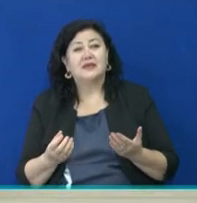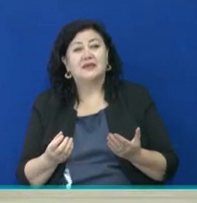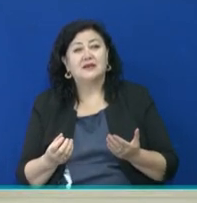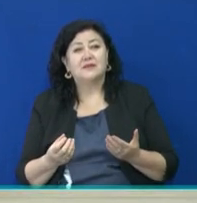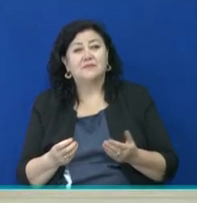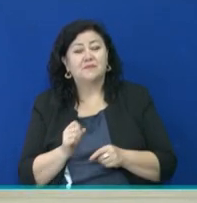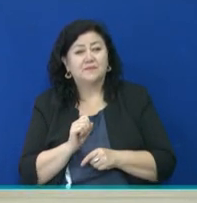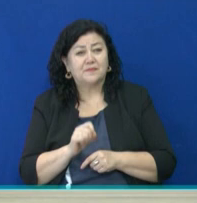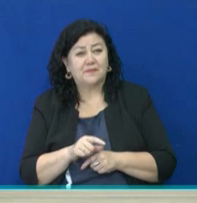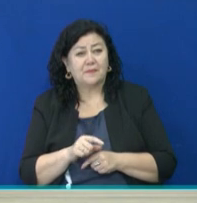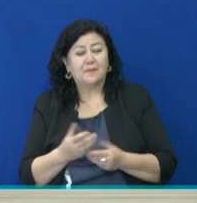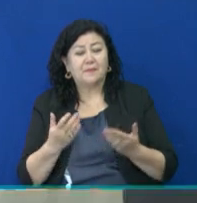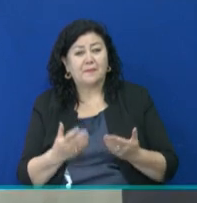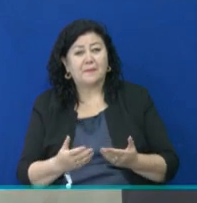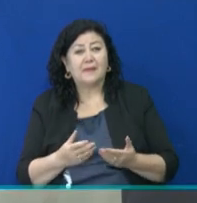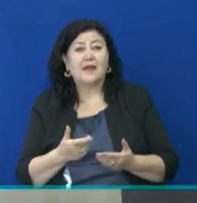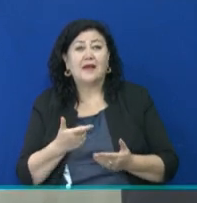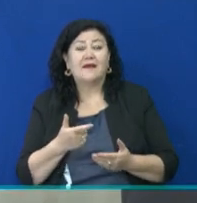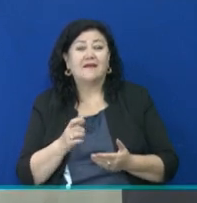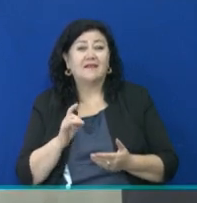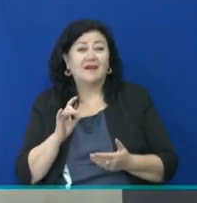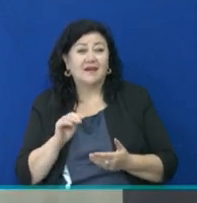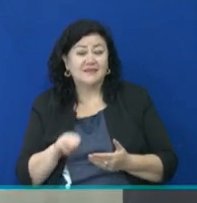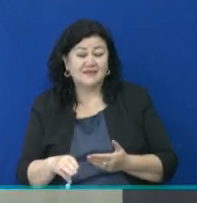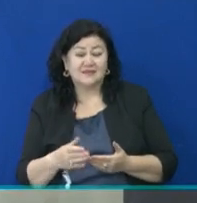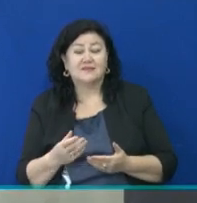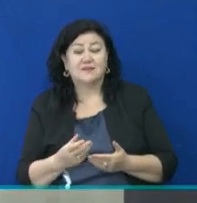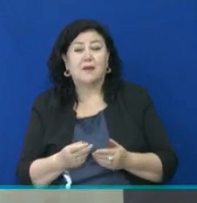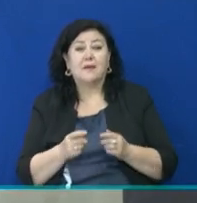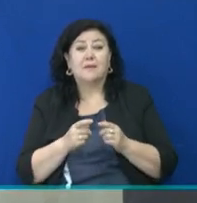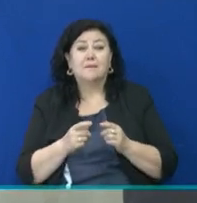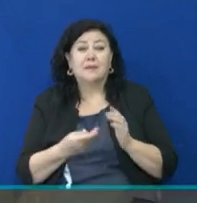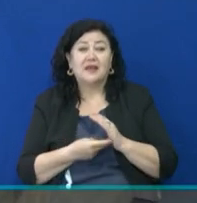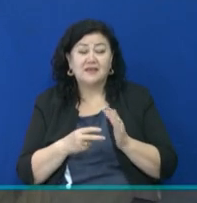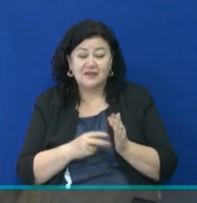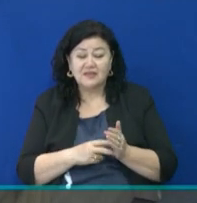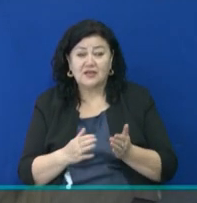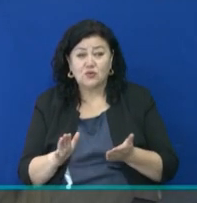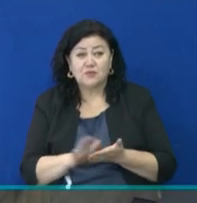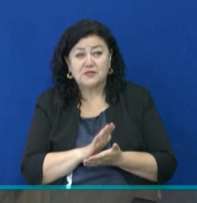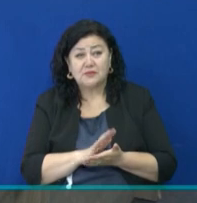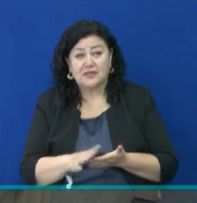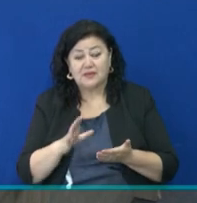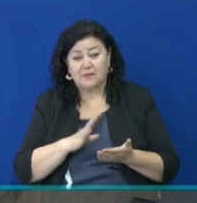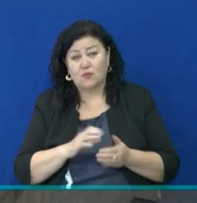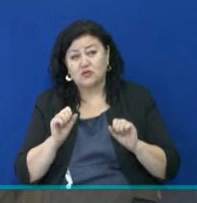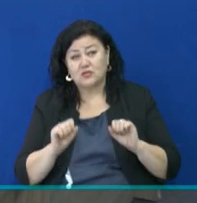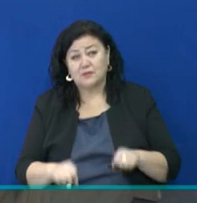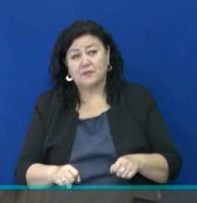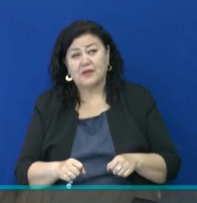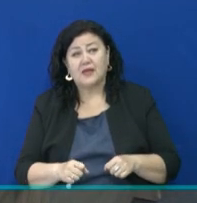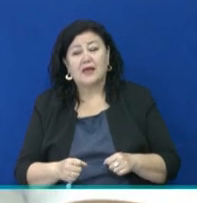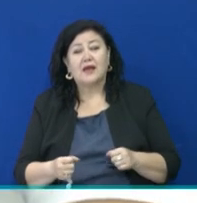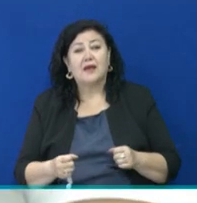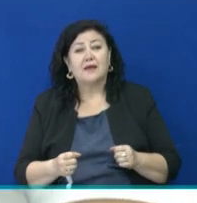бойынша республикалық грант шеңберінде халықаралық келіссөздер академиясы қауымдастығы ұйымдастырды. Конференцияға Абай облысы Қазақстан халықтары